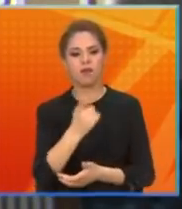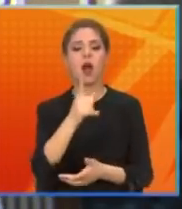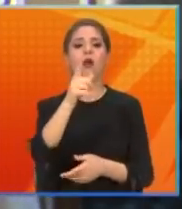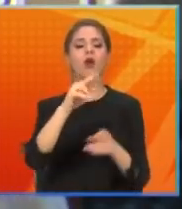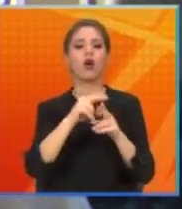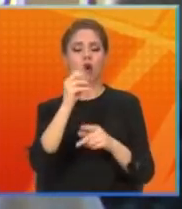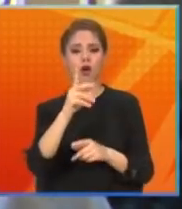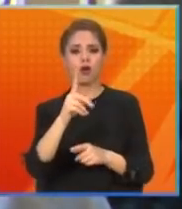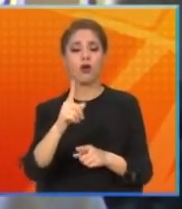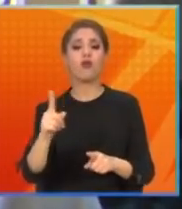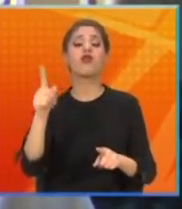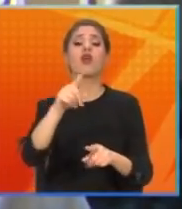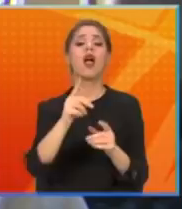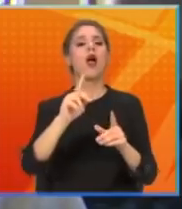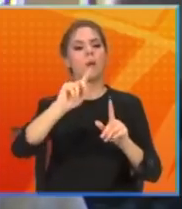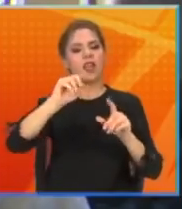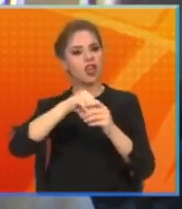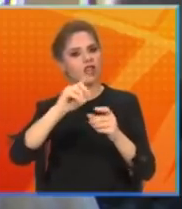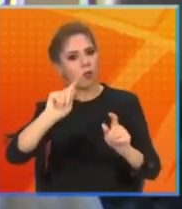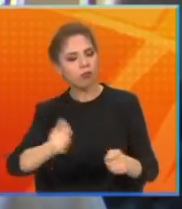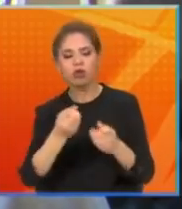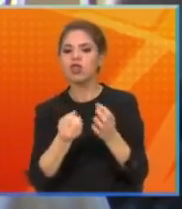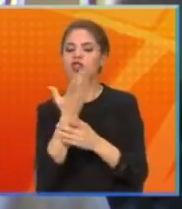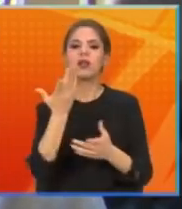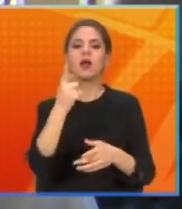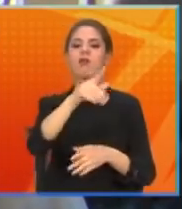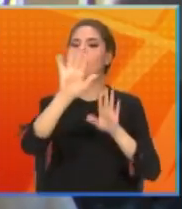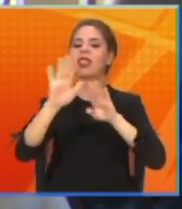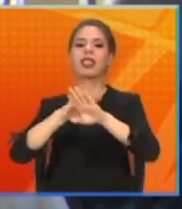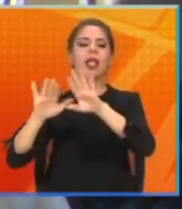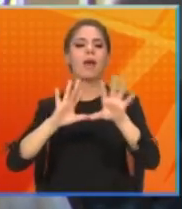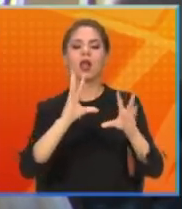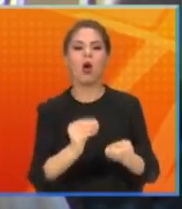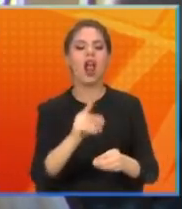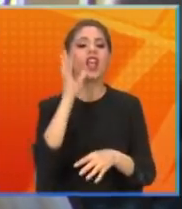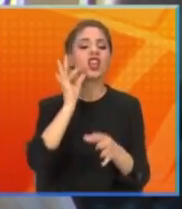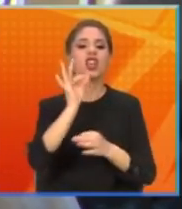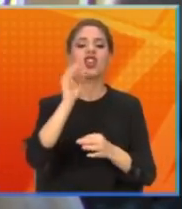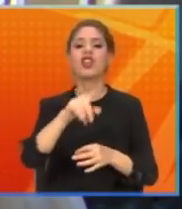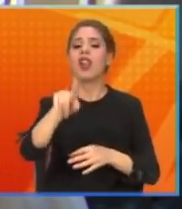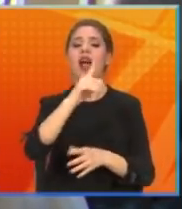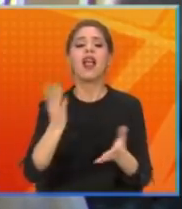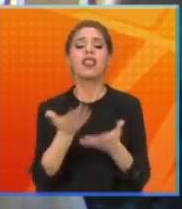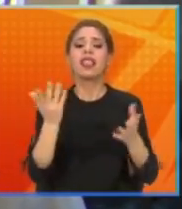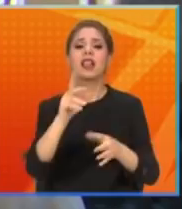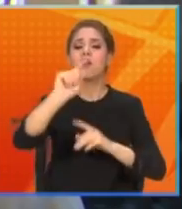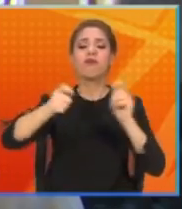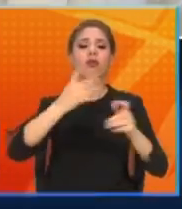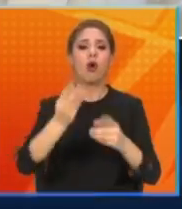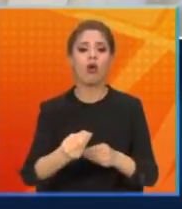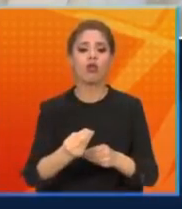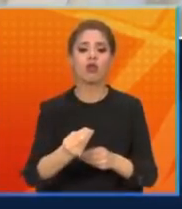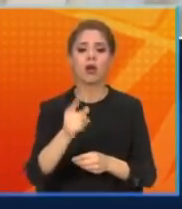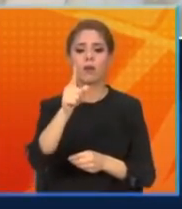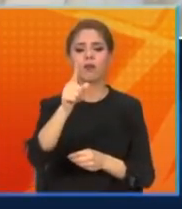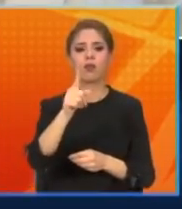pozitif çıkarsa temas ettiğimiz kişiler nasıl takip edilecek? Evet, eğer test pozitif çıkarsa temas ettiğimiz